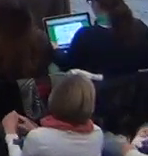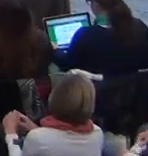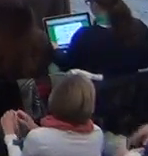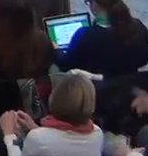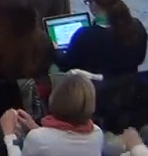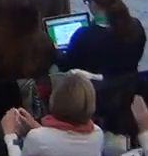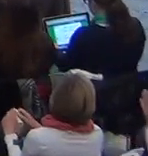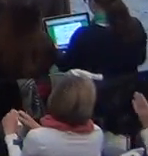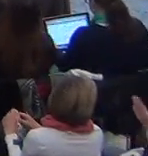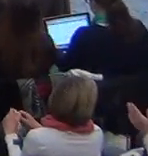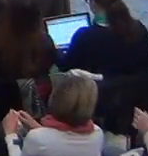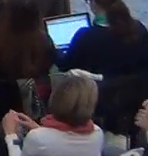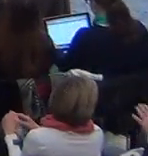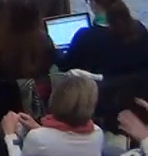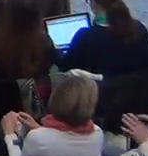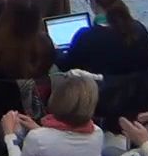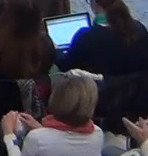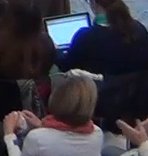schreiben.